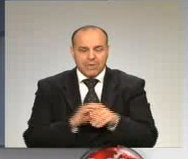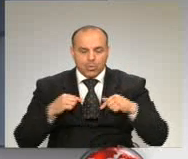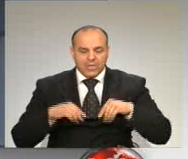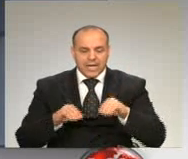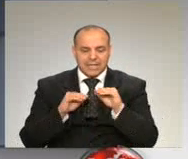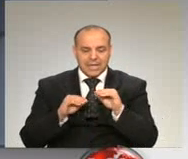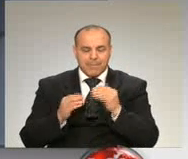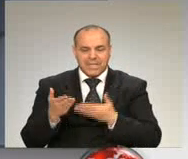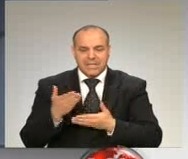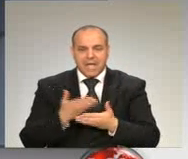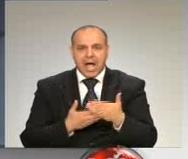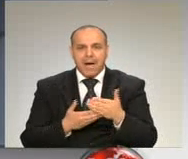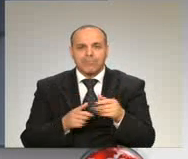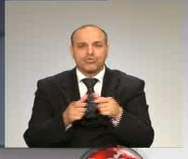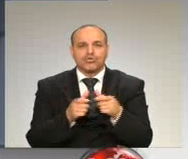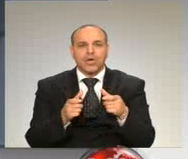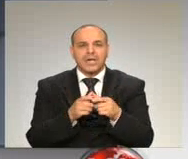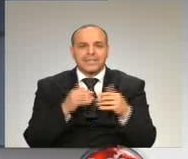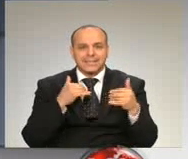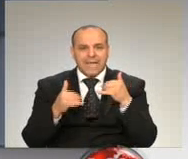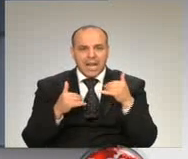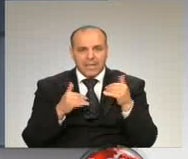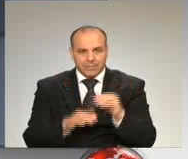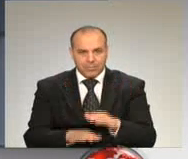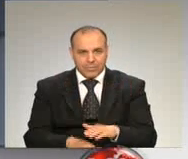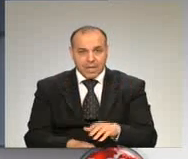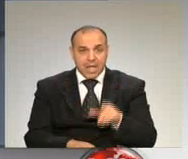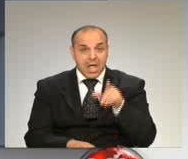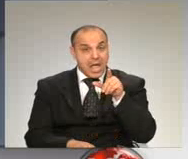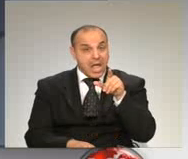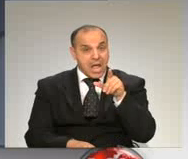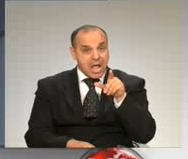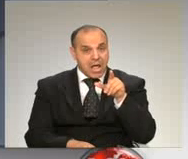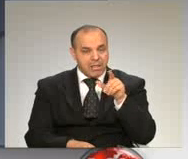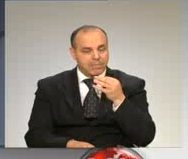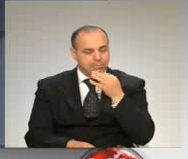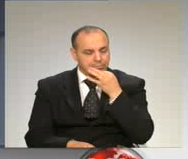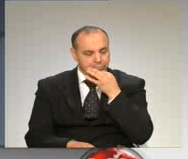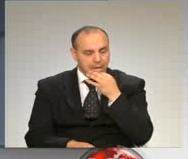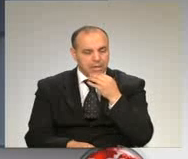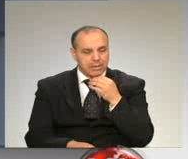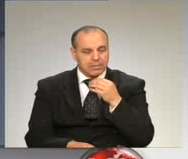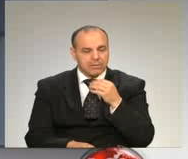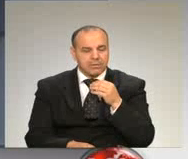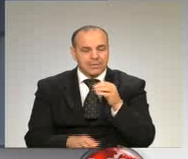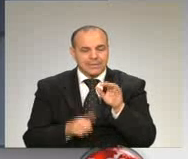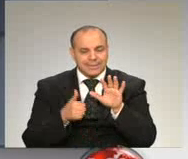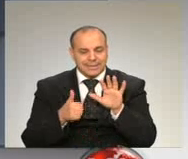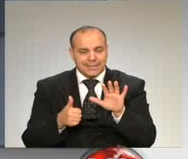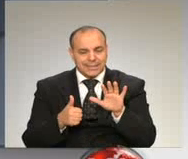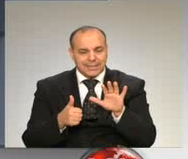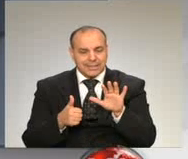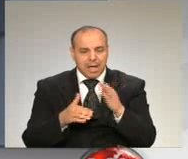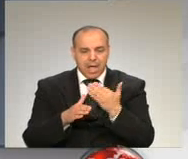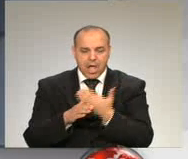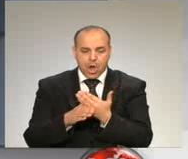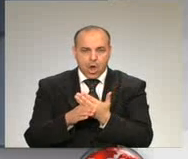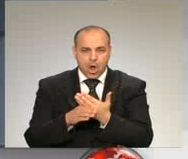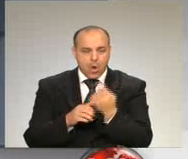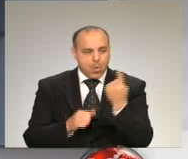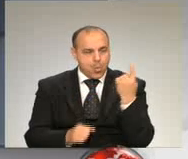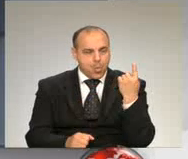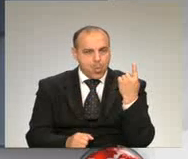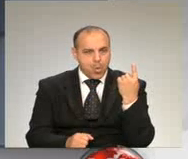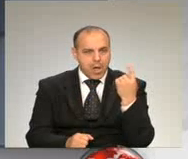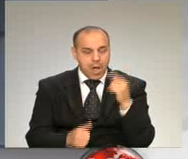التربية بالتعاون مع مؤسسة اتصالات. مشروع ستستفيد منه ستة مدارس ابتدائية